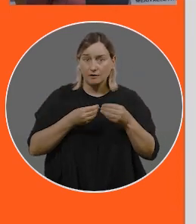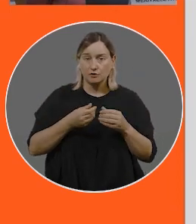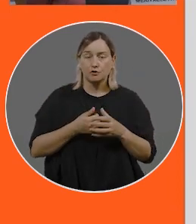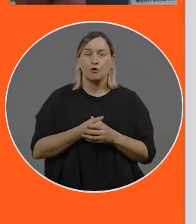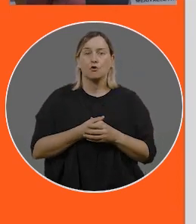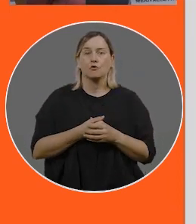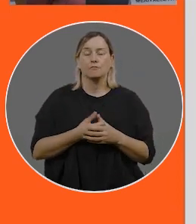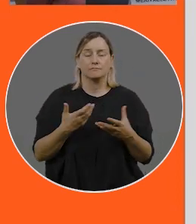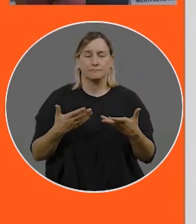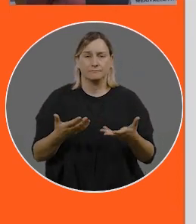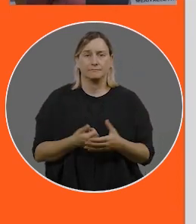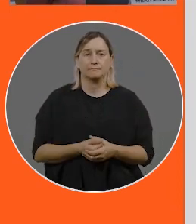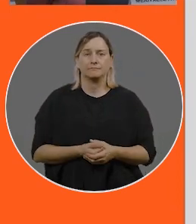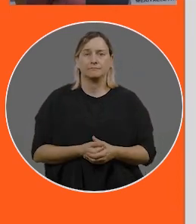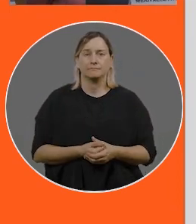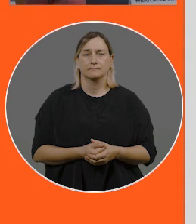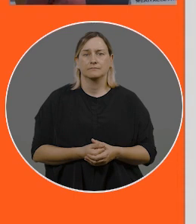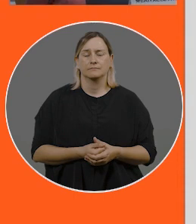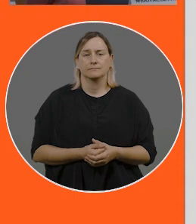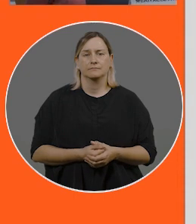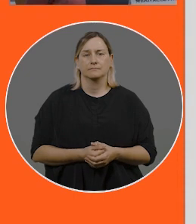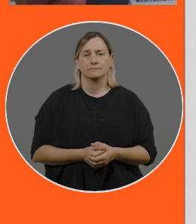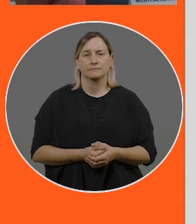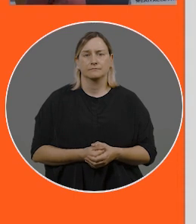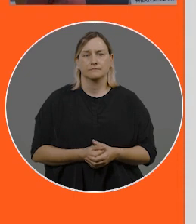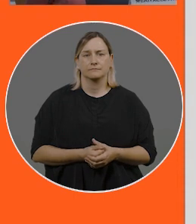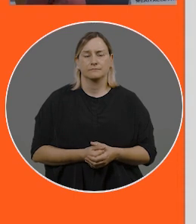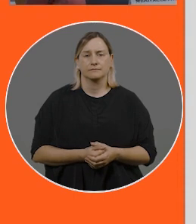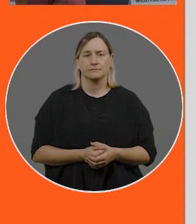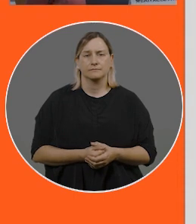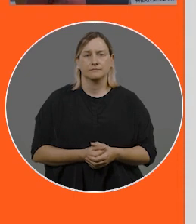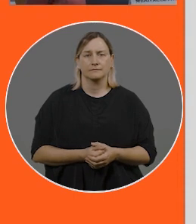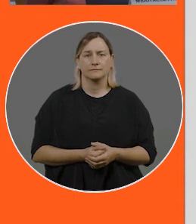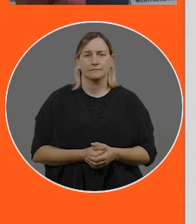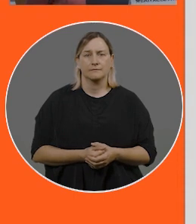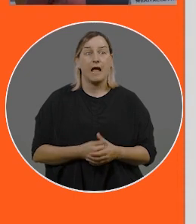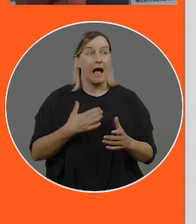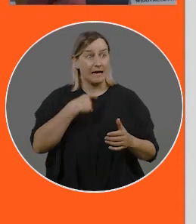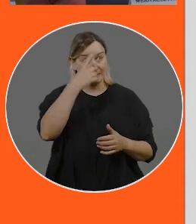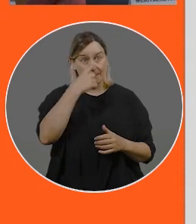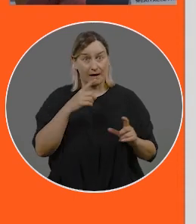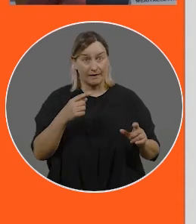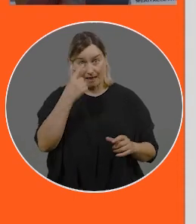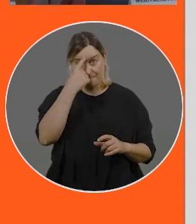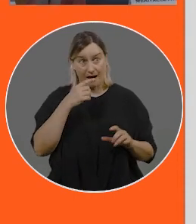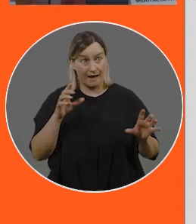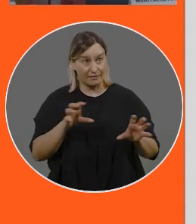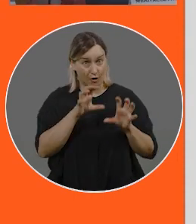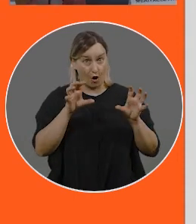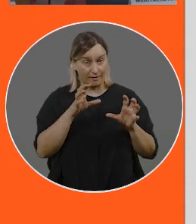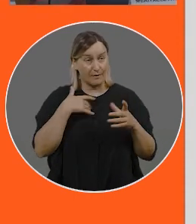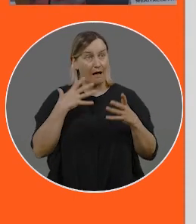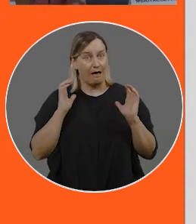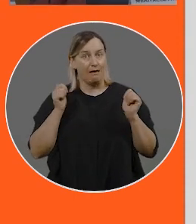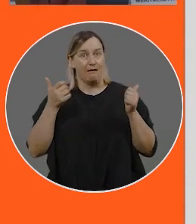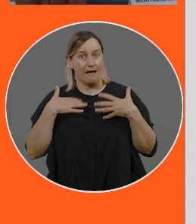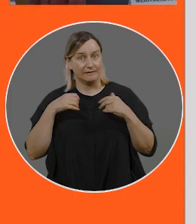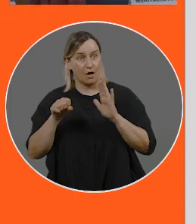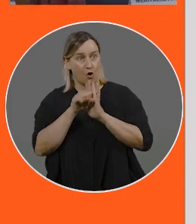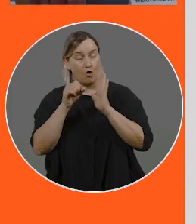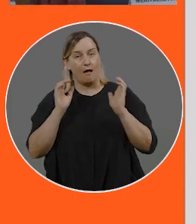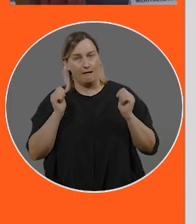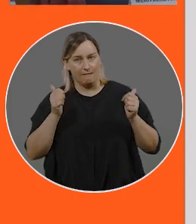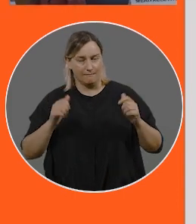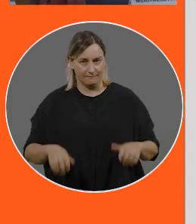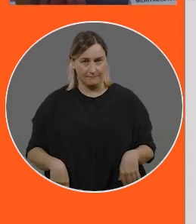d'acord? Llavors, bueno, doncs aquí... Era la imatge decorativa? Ah, veus que bé? Doncs llavors...